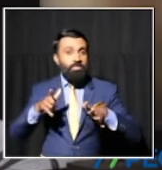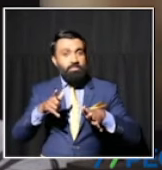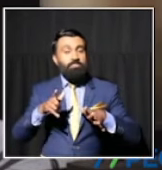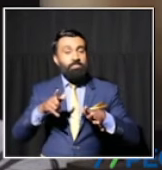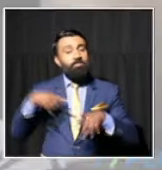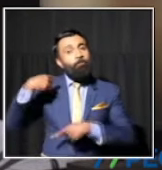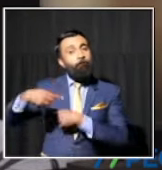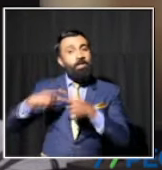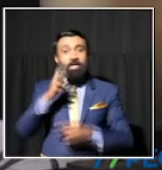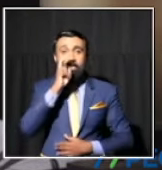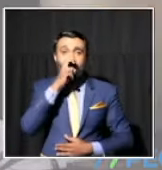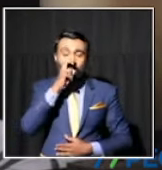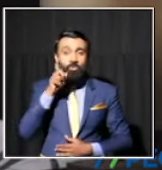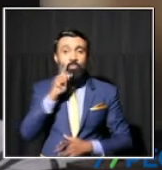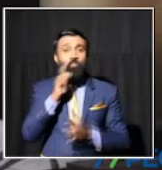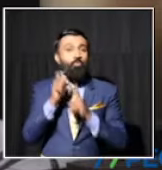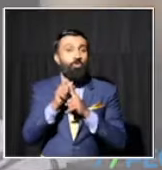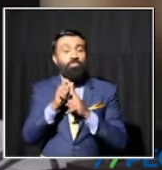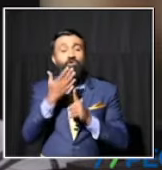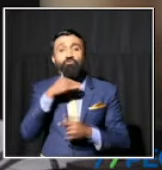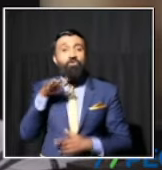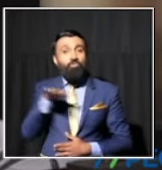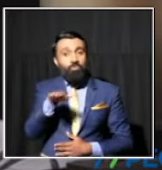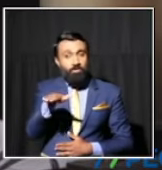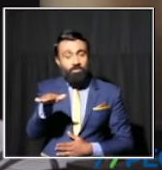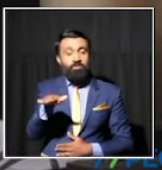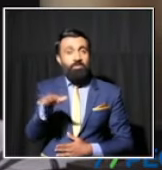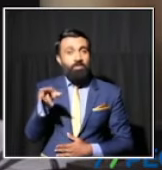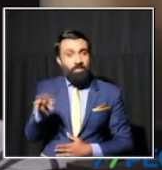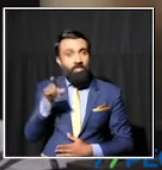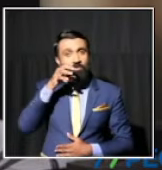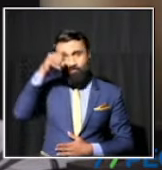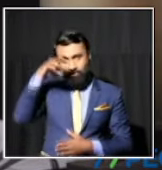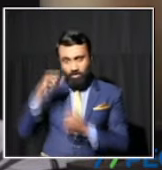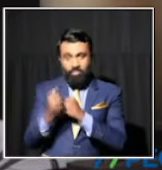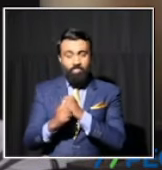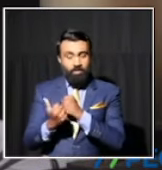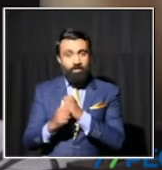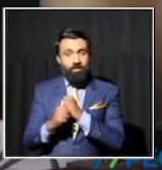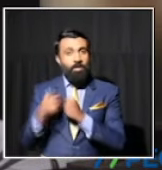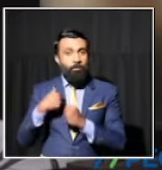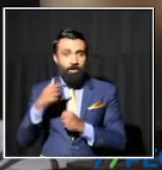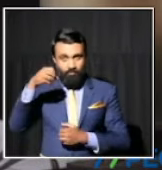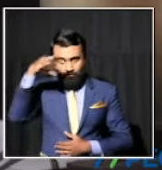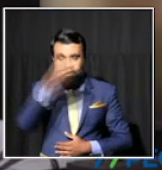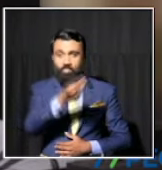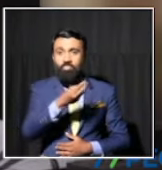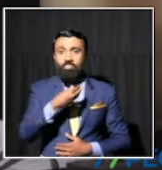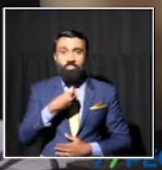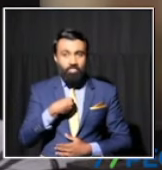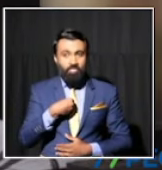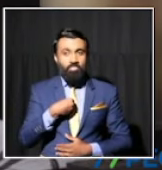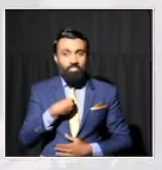ගතන කිලිනොච්චි පුනකරින් වැවි මෙගාවොට් 700ක්. ඒතකොට දැන් ඒගොල්ලෝ විදුලිය නිෂ්පාදනය කරලා අපිට විදුලිය ලබා ගැනීම සඳහා අපි පවර්